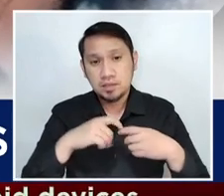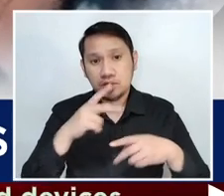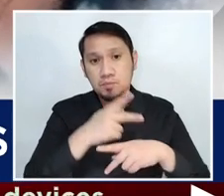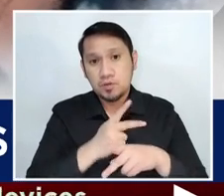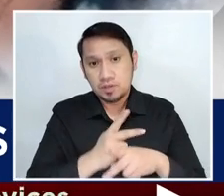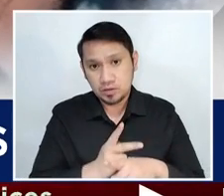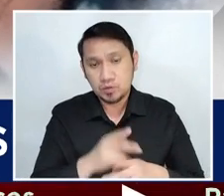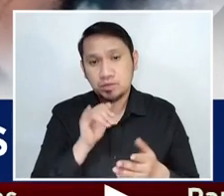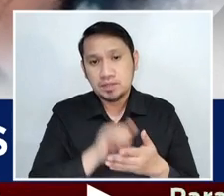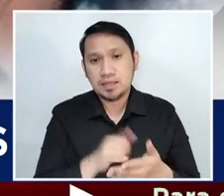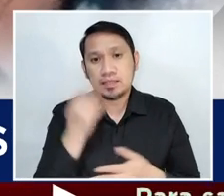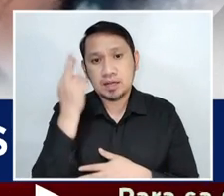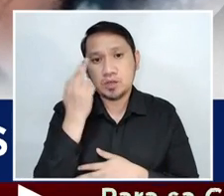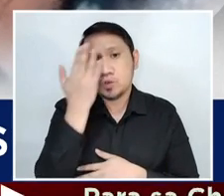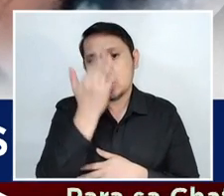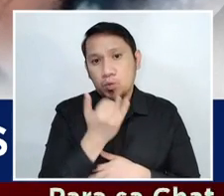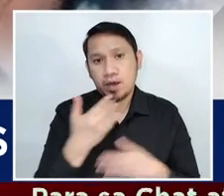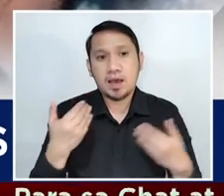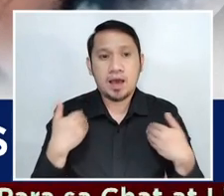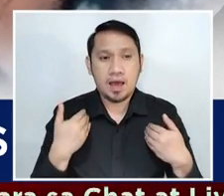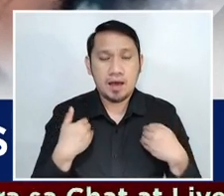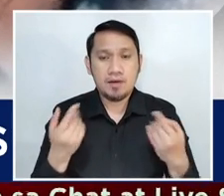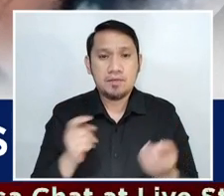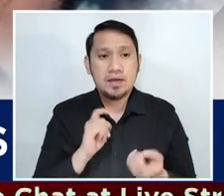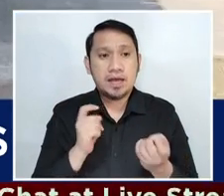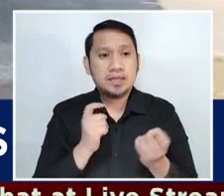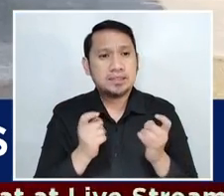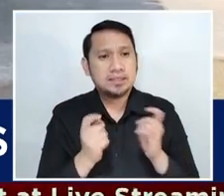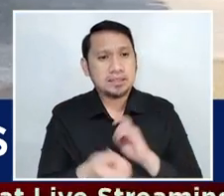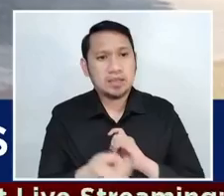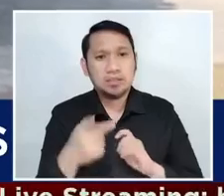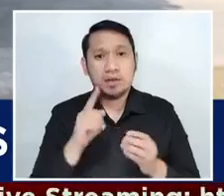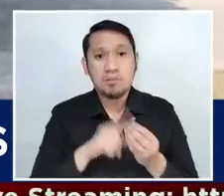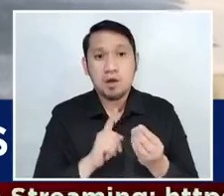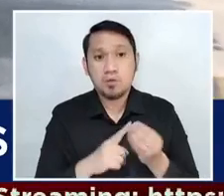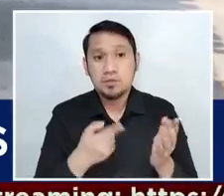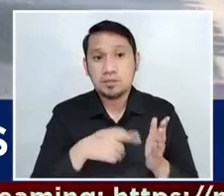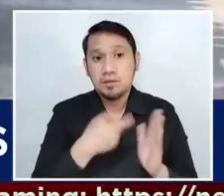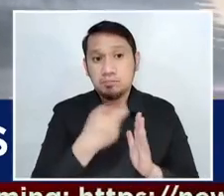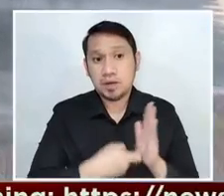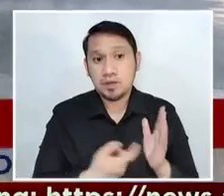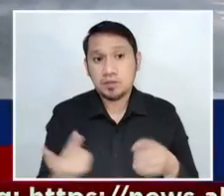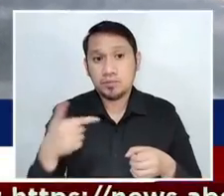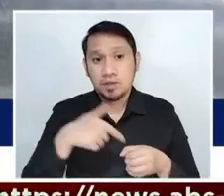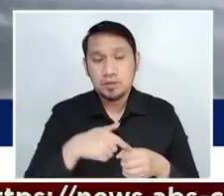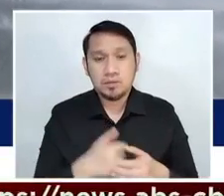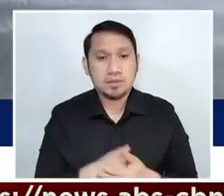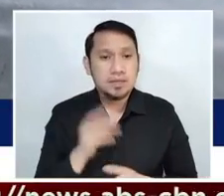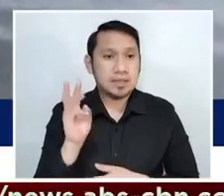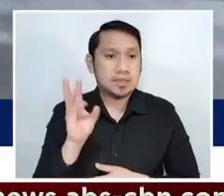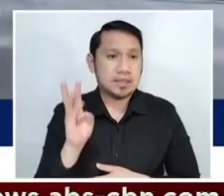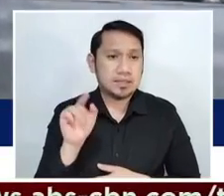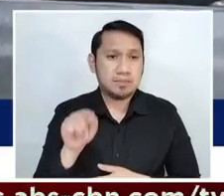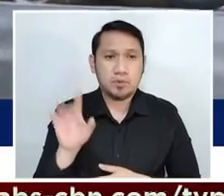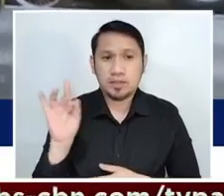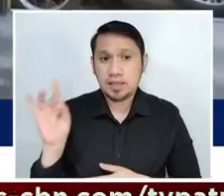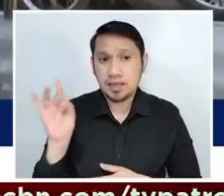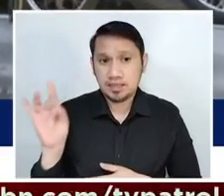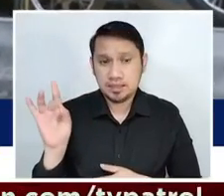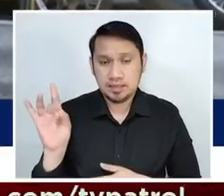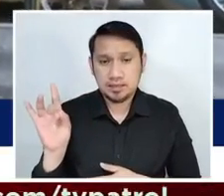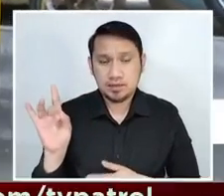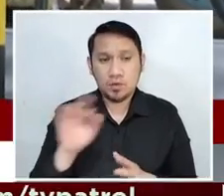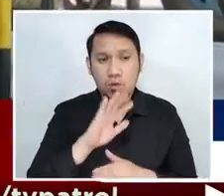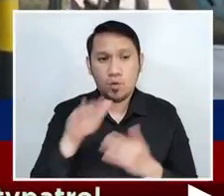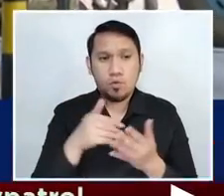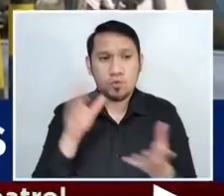yun ang mga reason kung bakit magkakaroon ng malaking adjustment. Aabot ng 16 pesos at 80 centavos ang